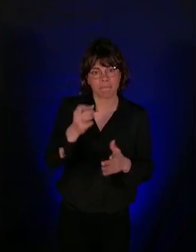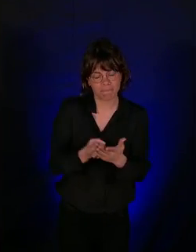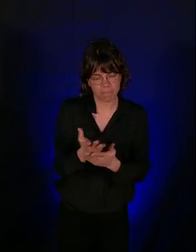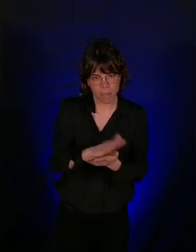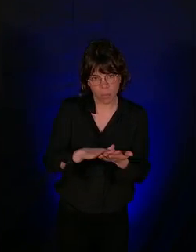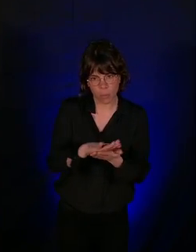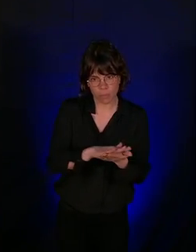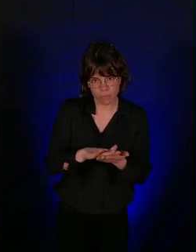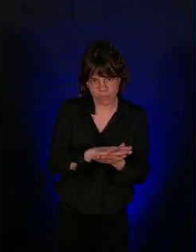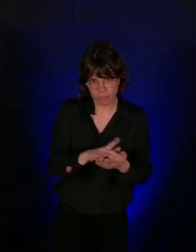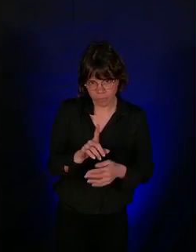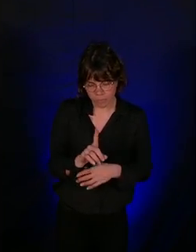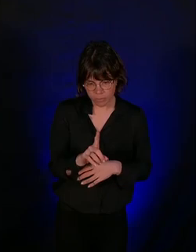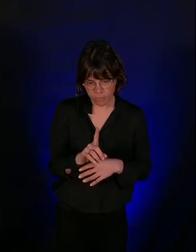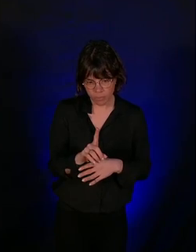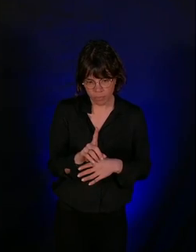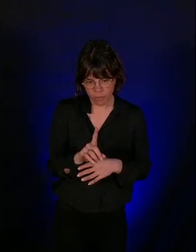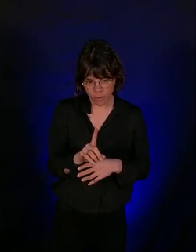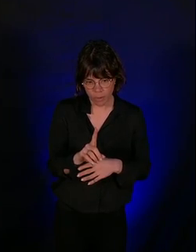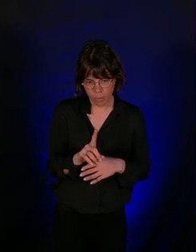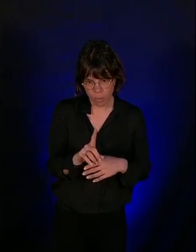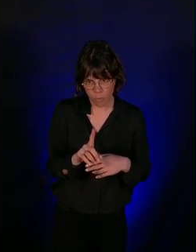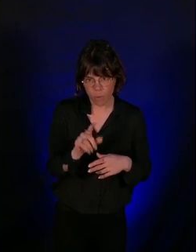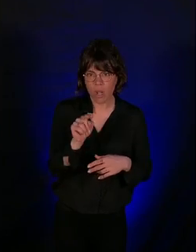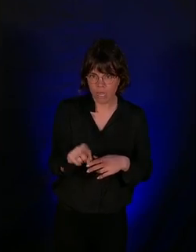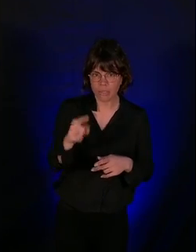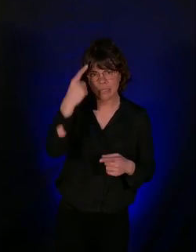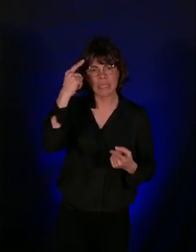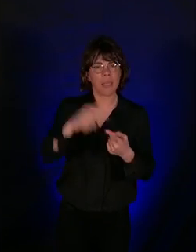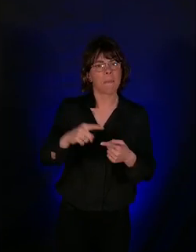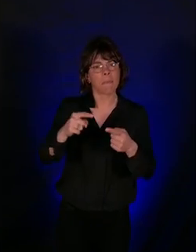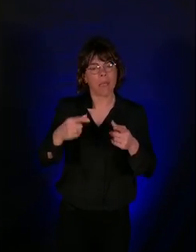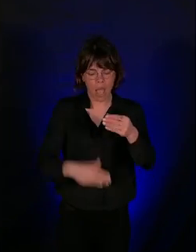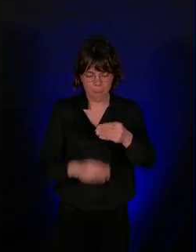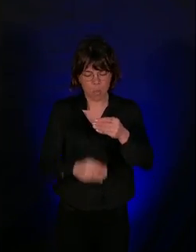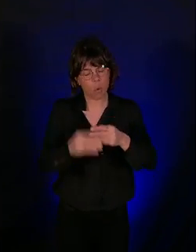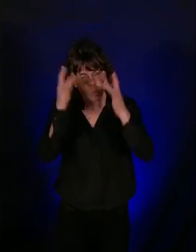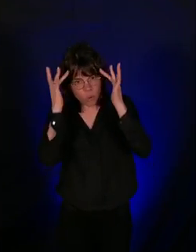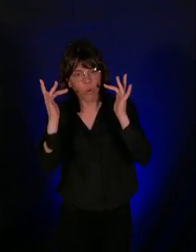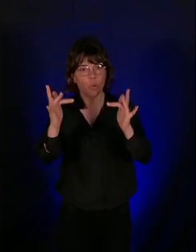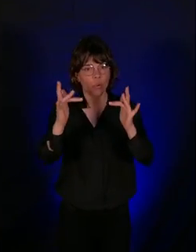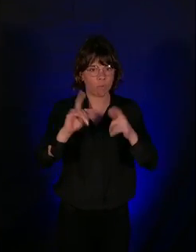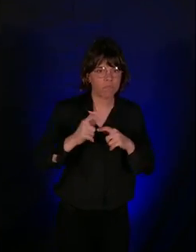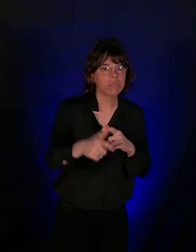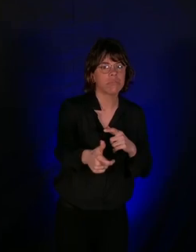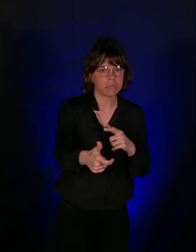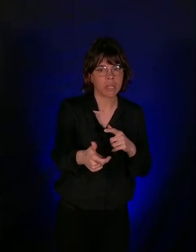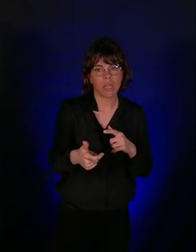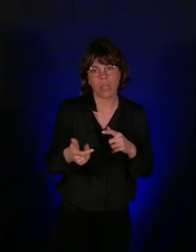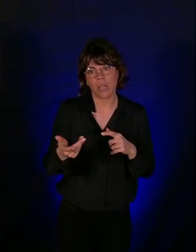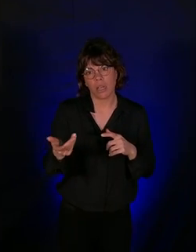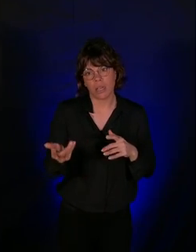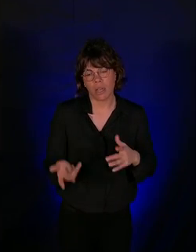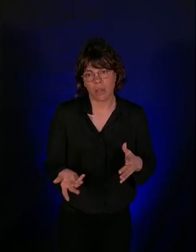excusez-moi pour régler l'affaire en fin sur la question donc de l'amendement culture et ainsi de suite qui serait à passer sur